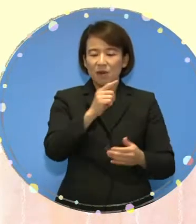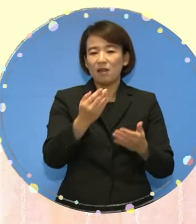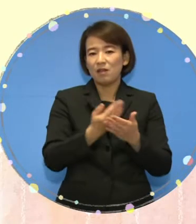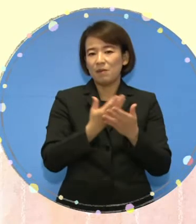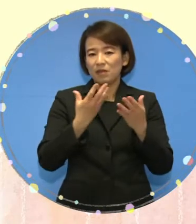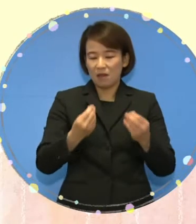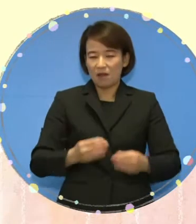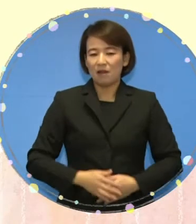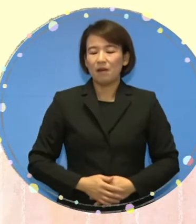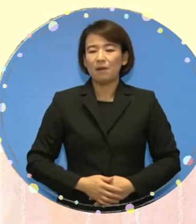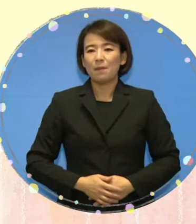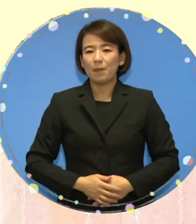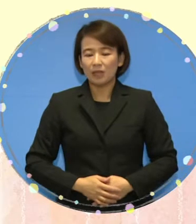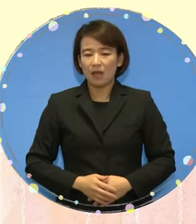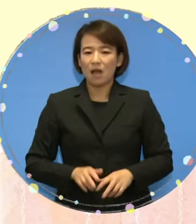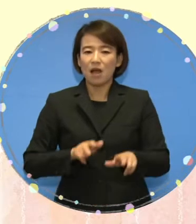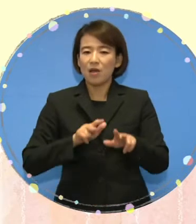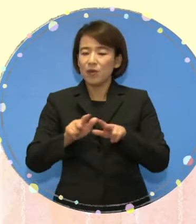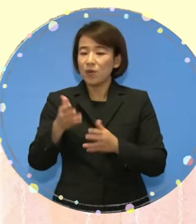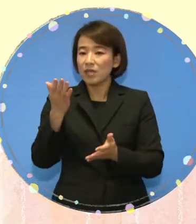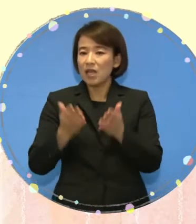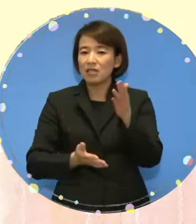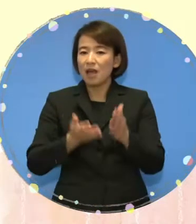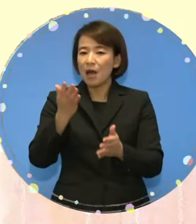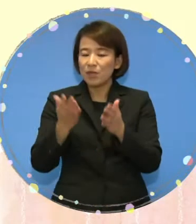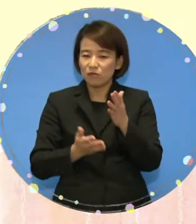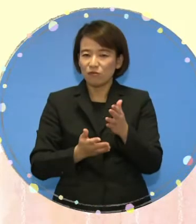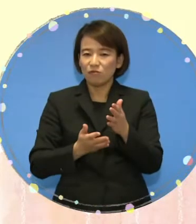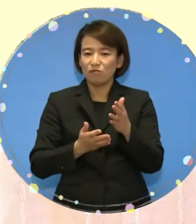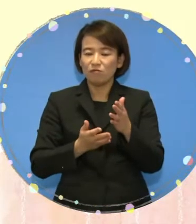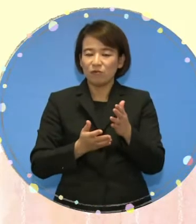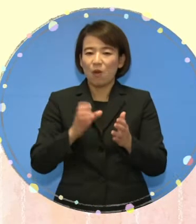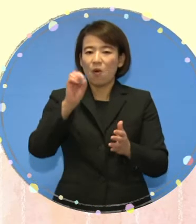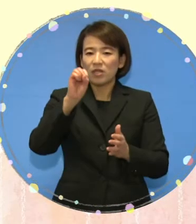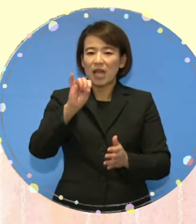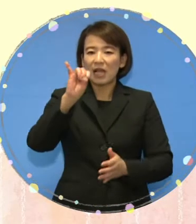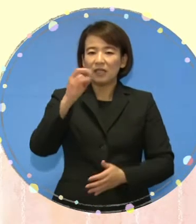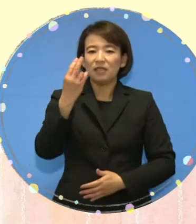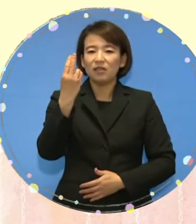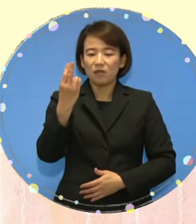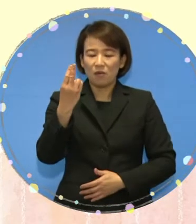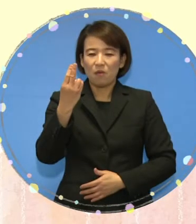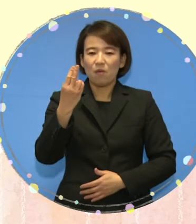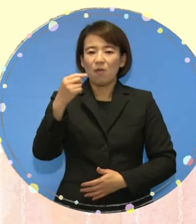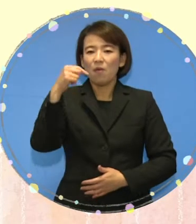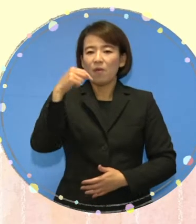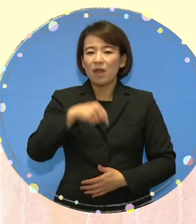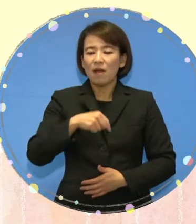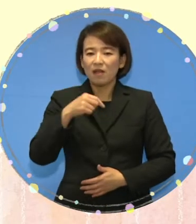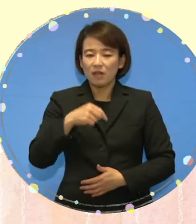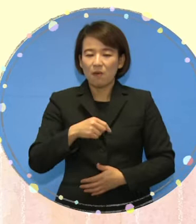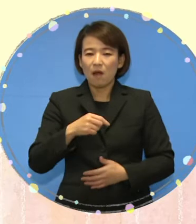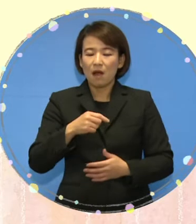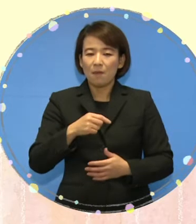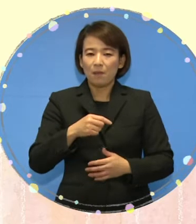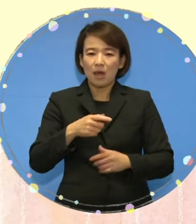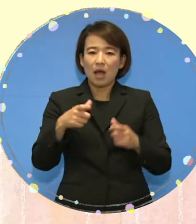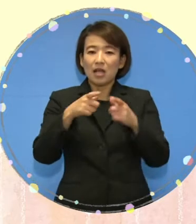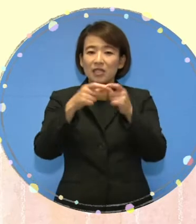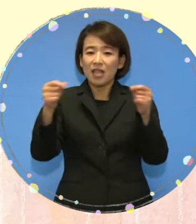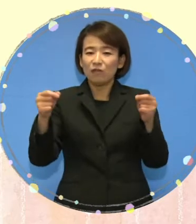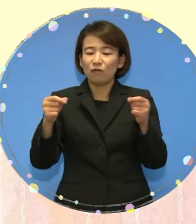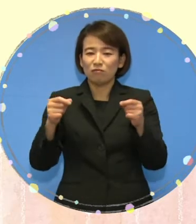ますまた行政サービス比較検索サイト生活ガイドコムの全国